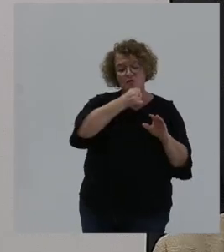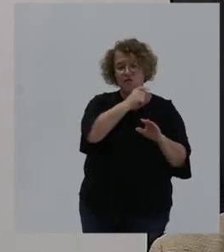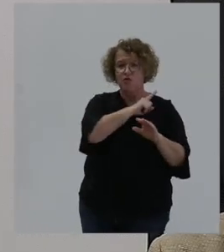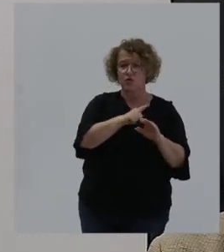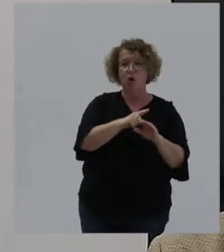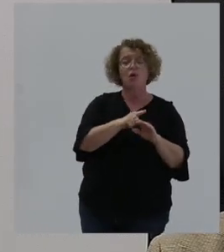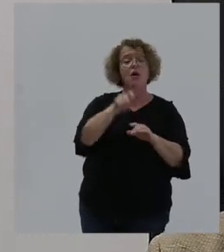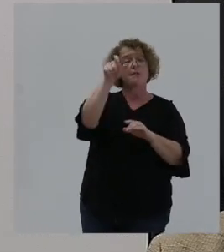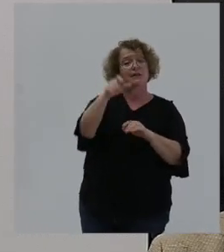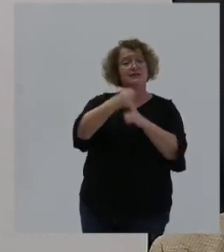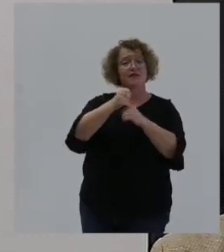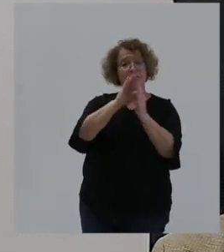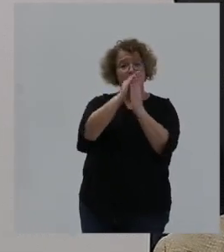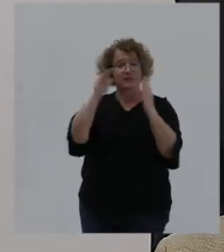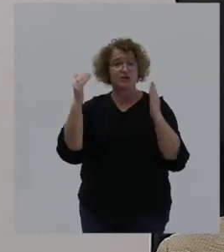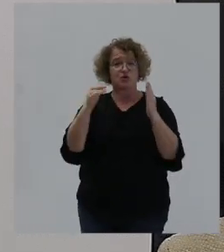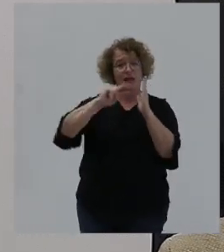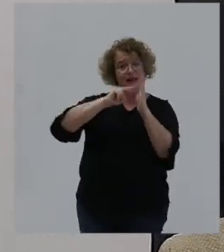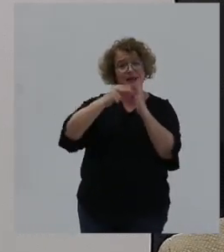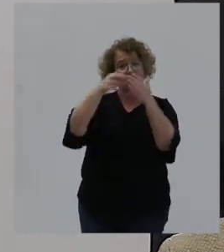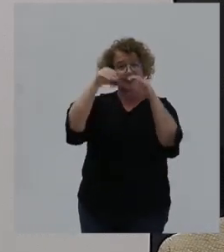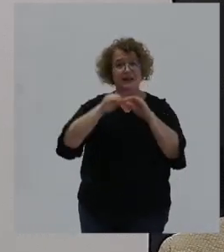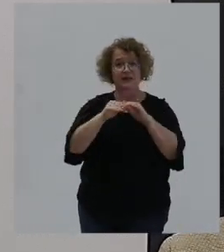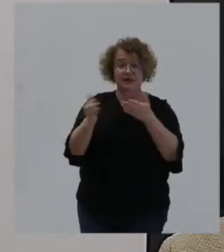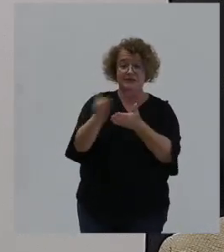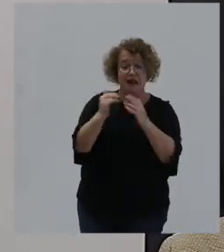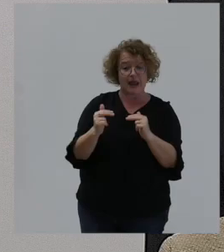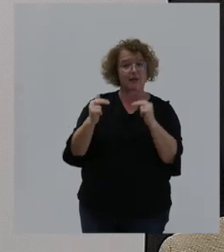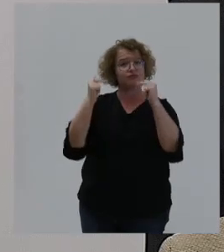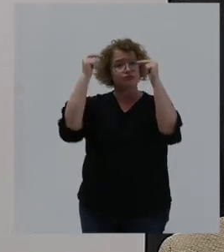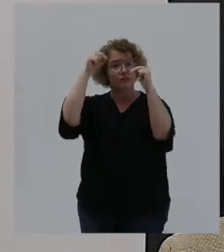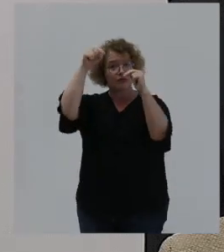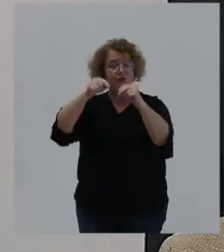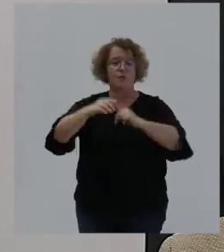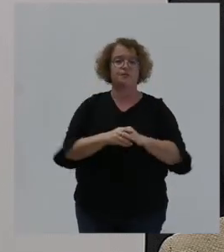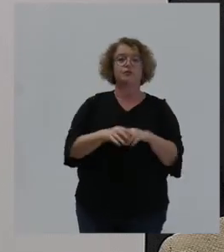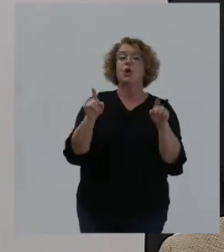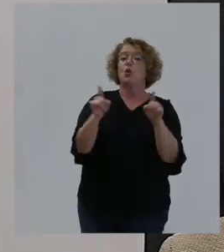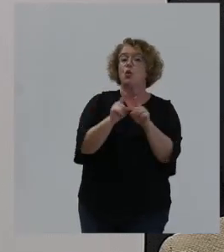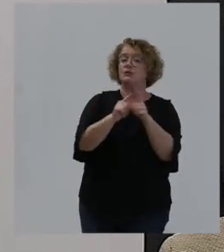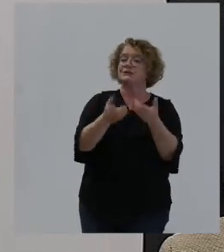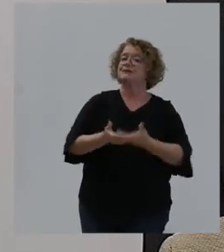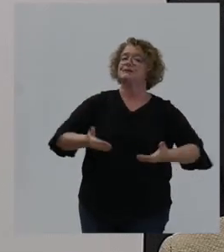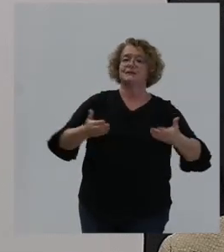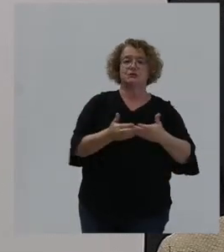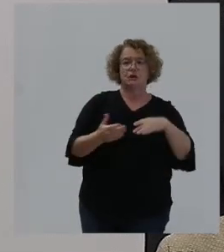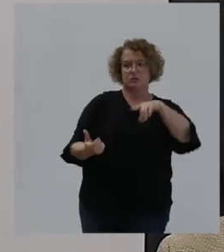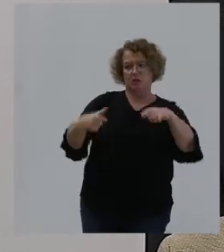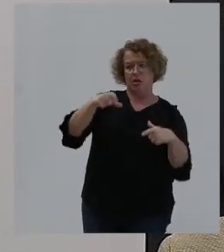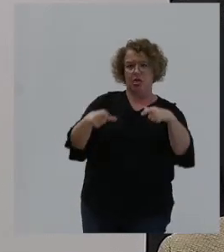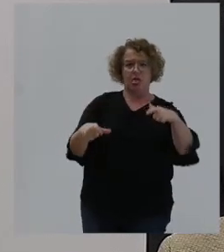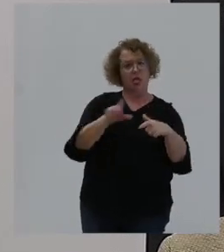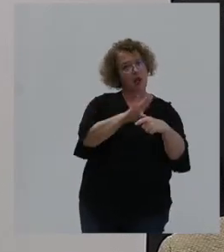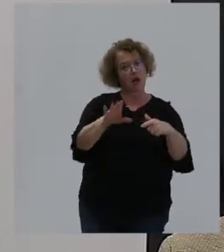BIAT, en améliorant les conditions salariales et les perspectives de progression, il faut résorber des situations précaires et ne